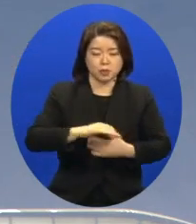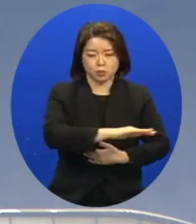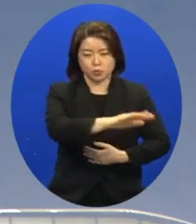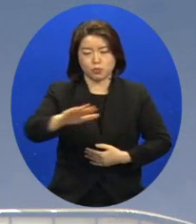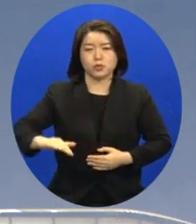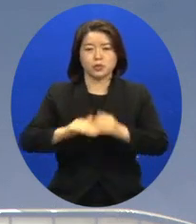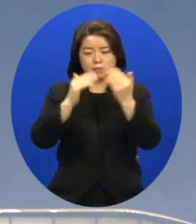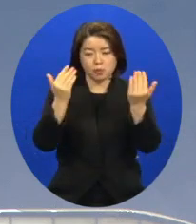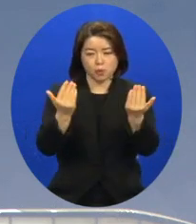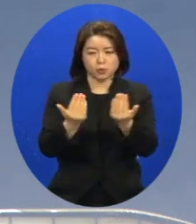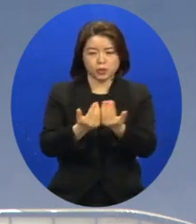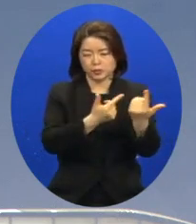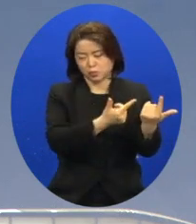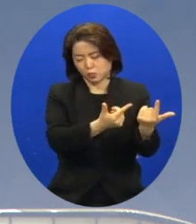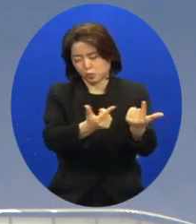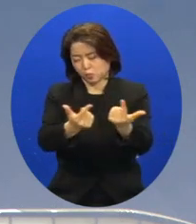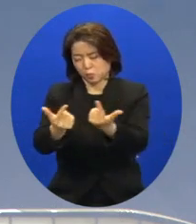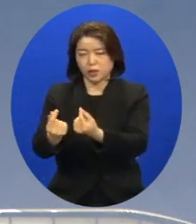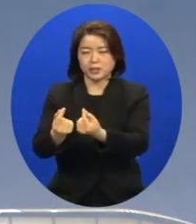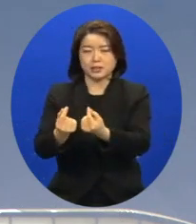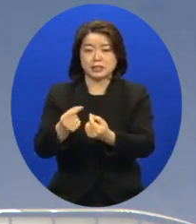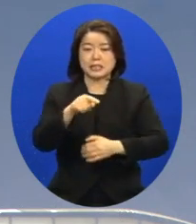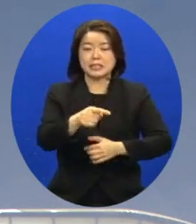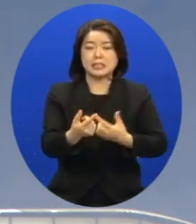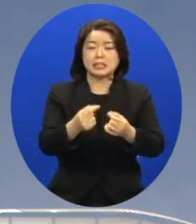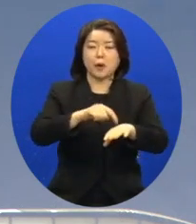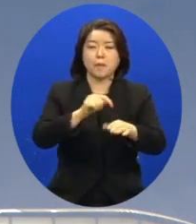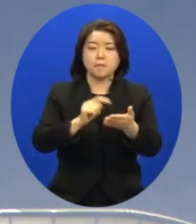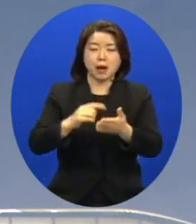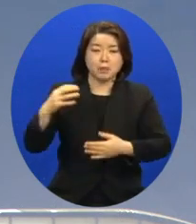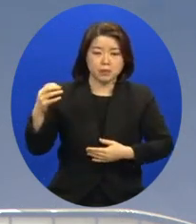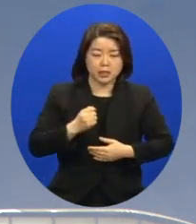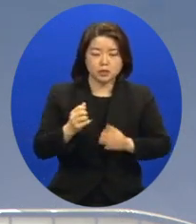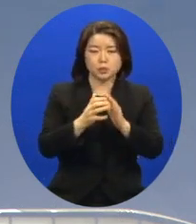똑같이 이런 마음을 가지고 사람을 대하게 됩니다.